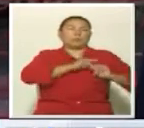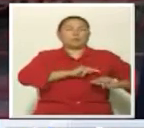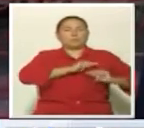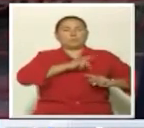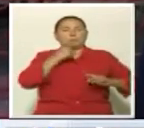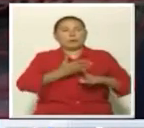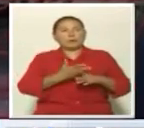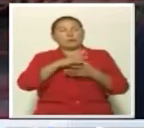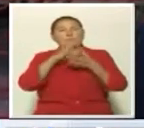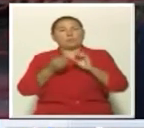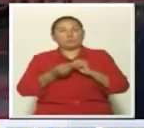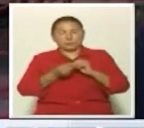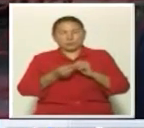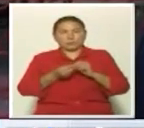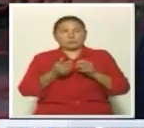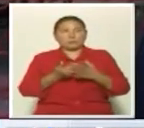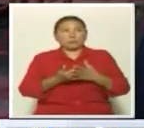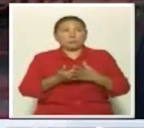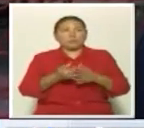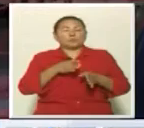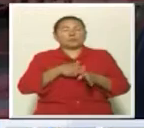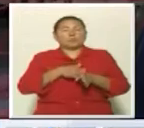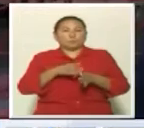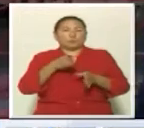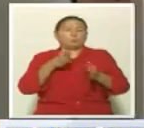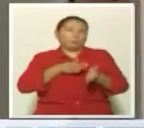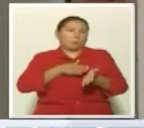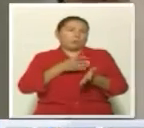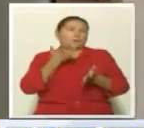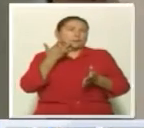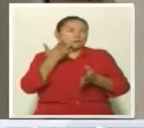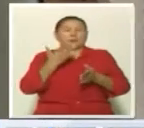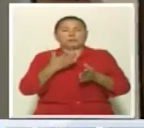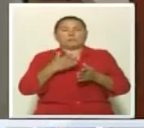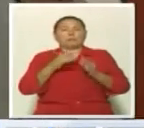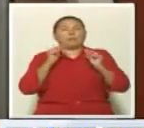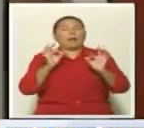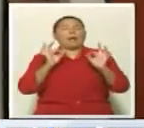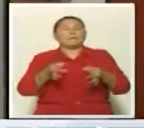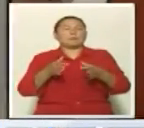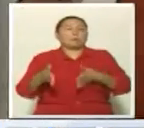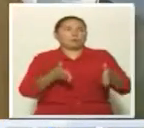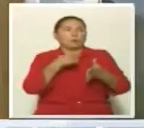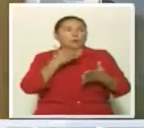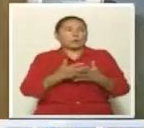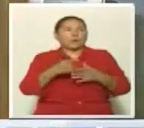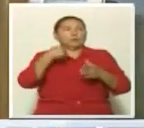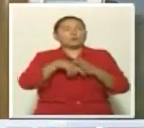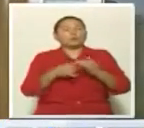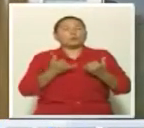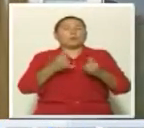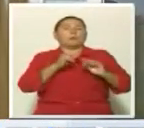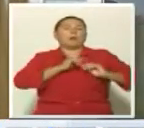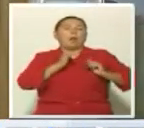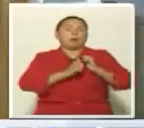жатыр. Көп нәрсені үйреніп жатырмын. Түзету жолына түстім. Сотталғандарға қоныс колониясынан тыс жерлерде жұмысқа орналасуға